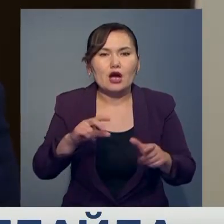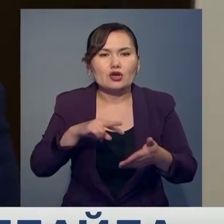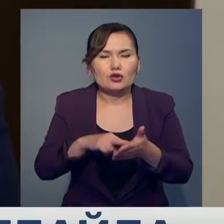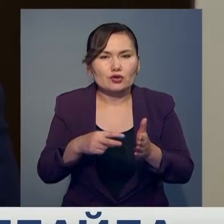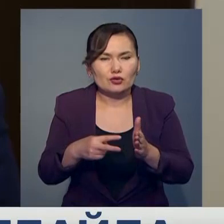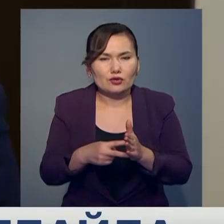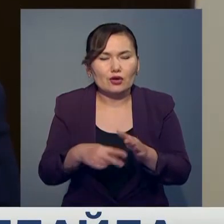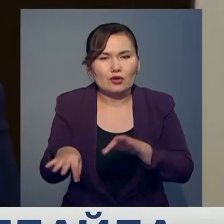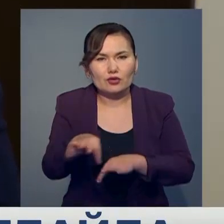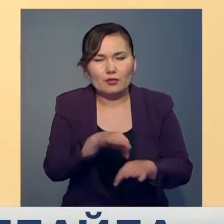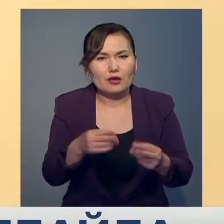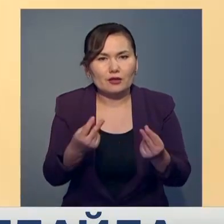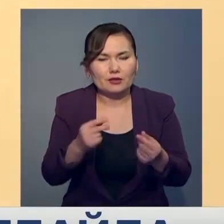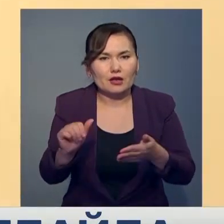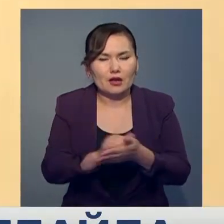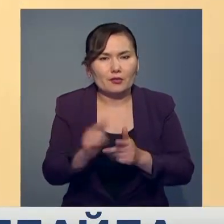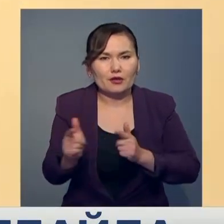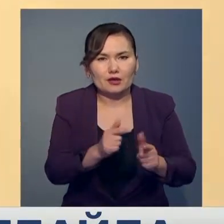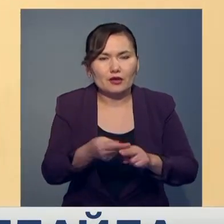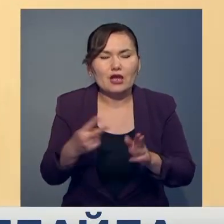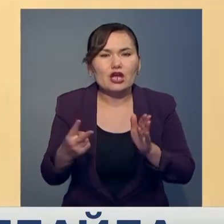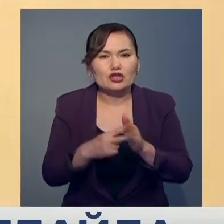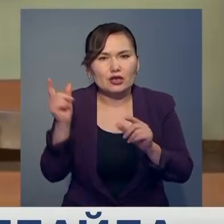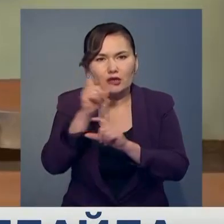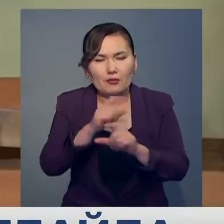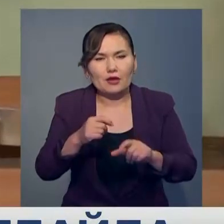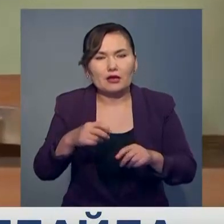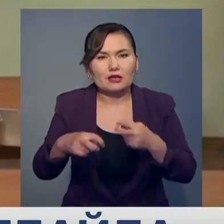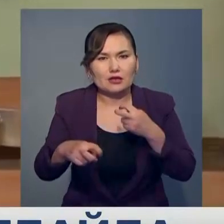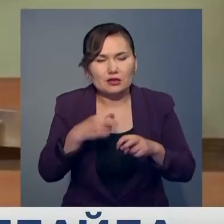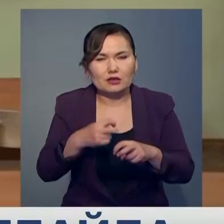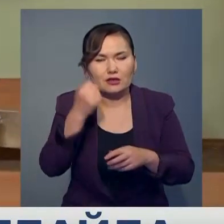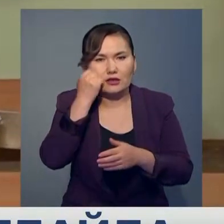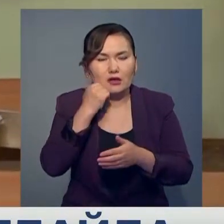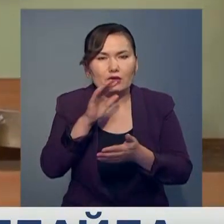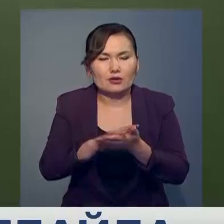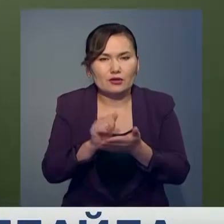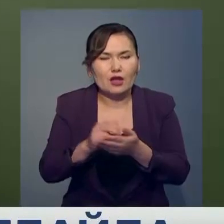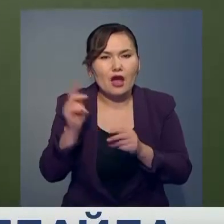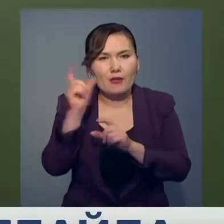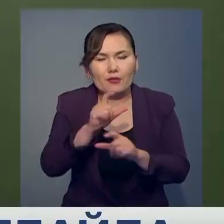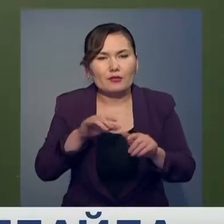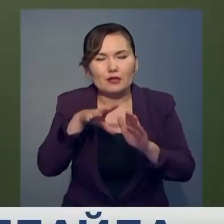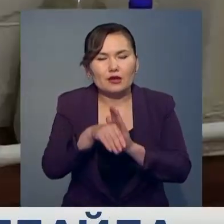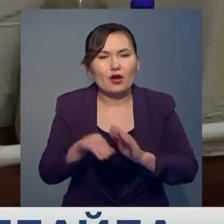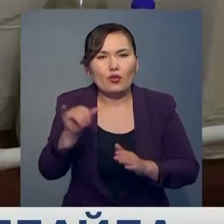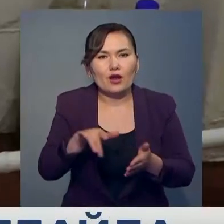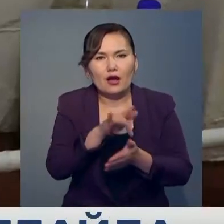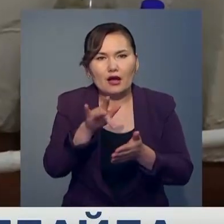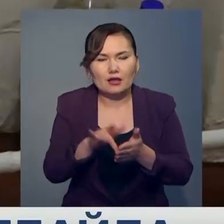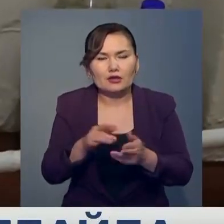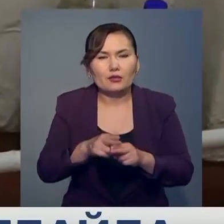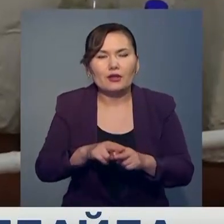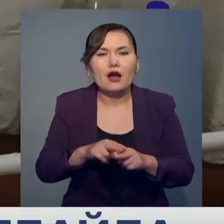сметалық құжаттамалары дайындалуда. Өңірде 7 мектеп апатты жағдайда деп танылса, соның үшеуі Орал қаласында. Облыс орталығындағы тағы 5 білім